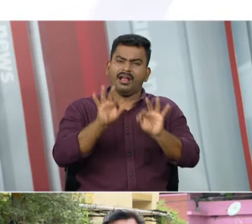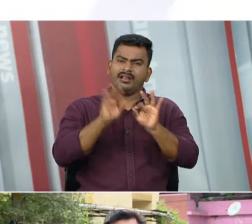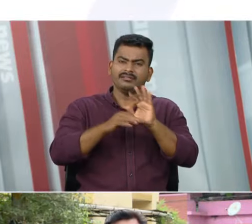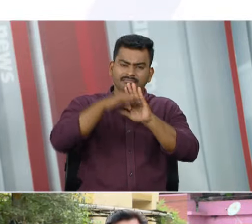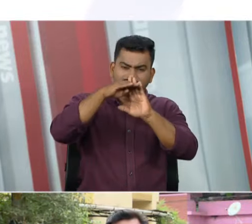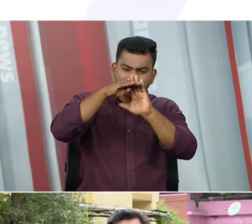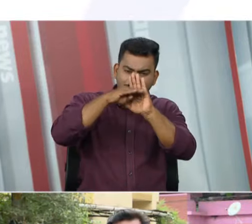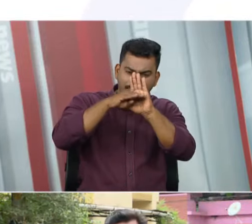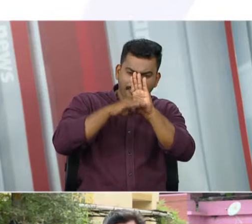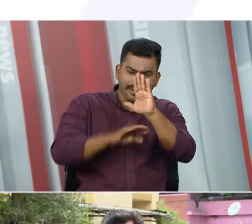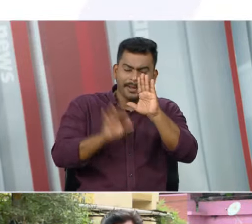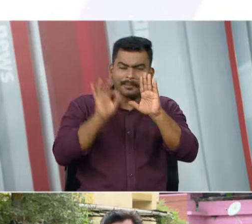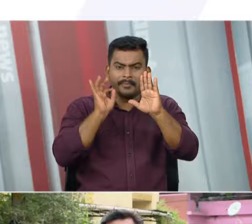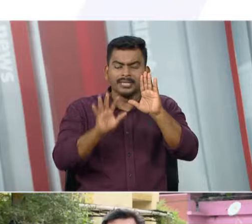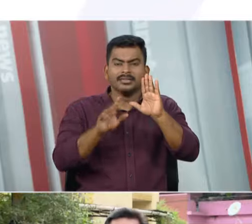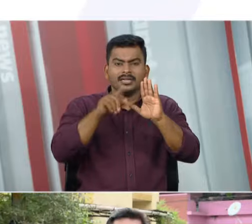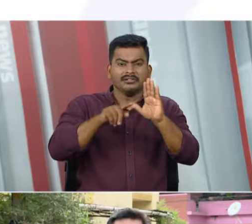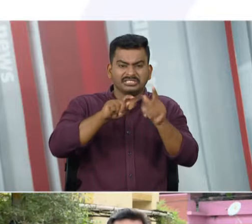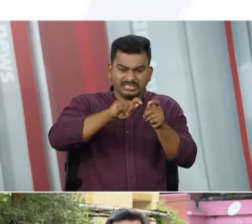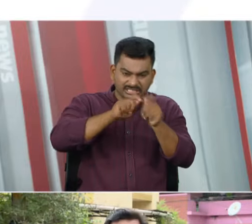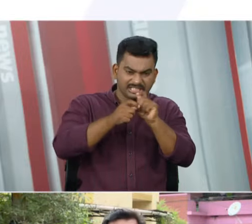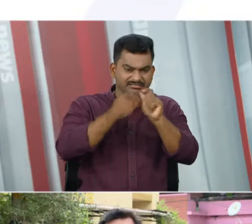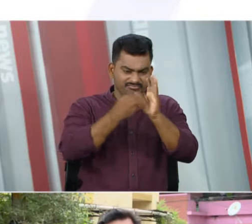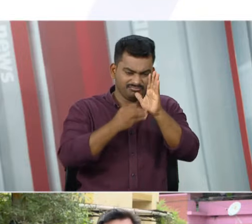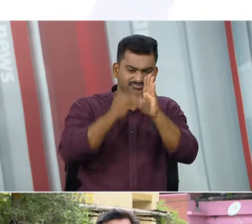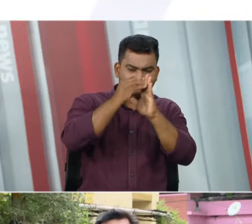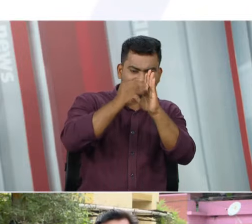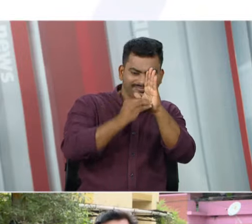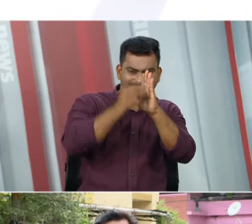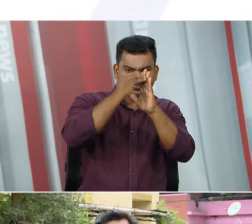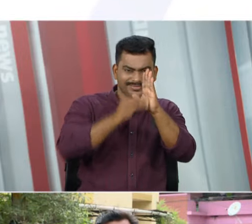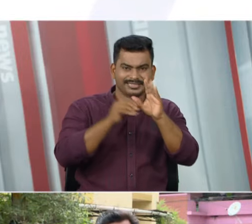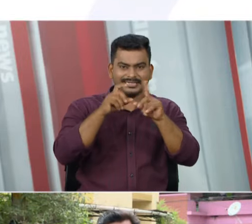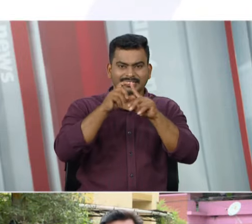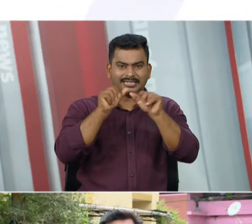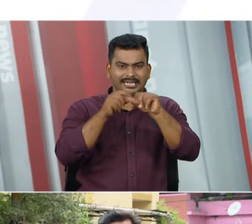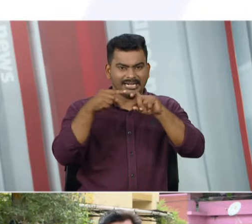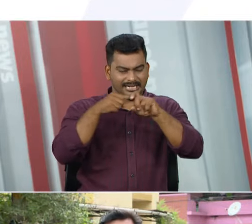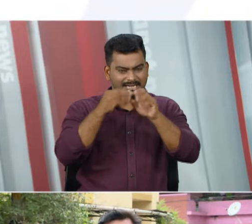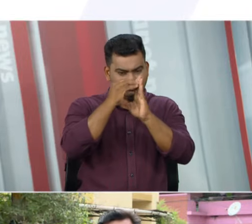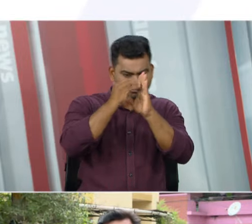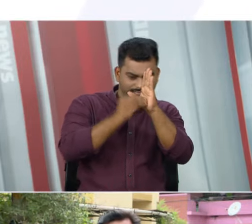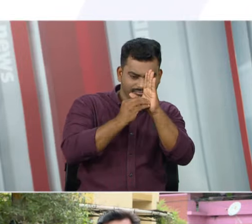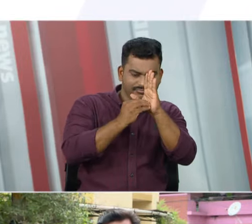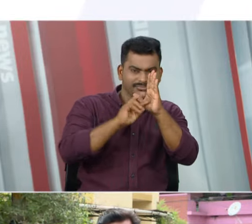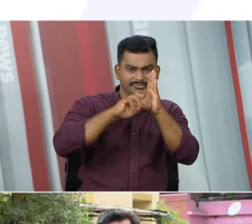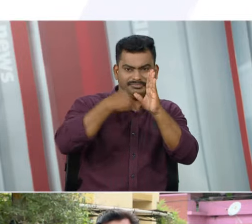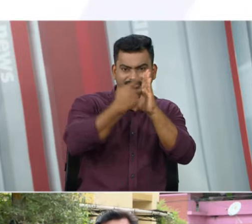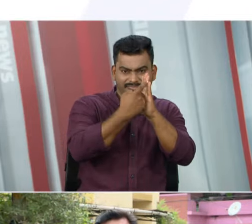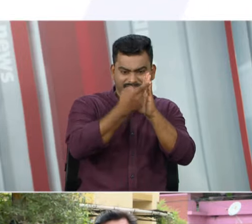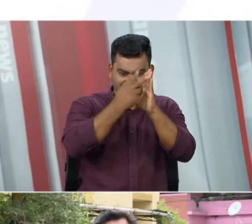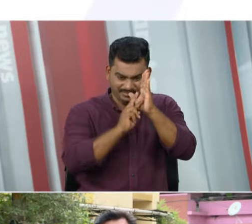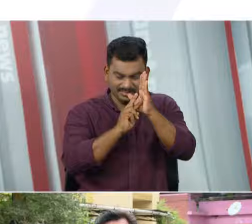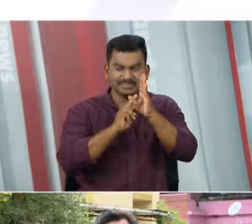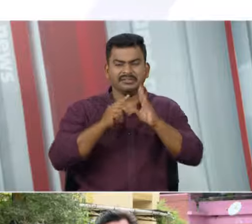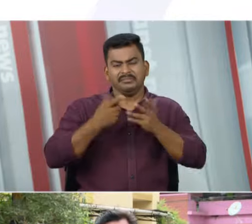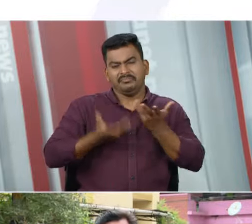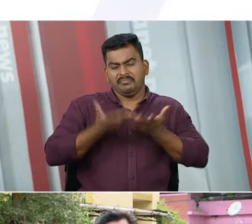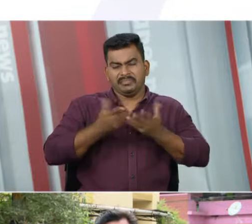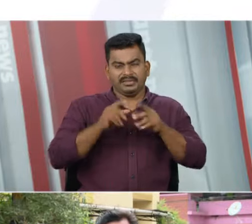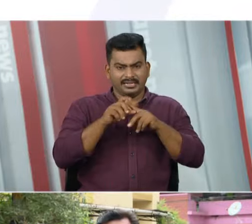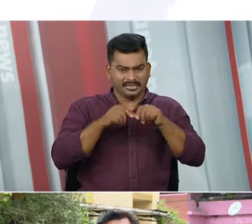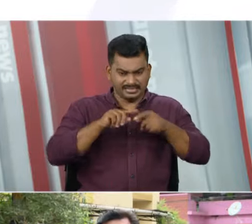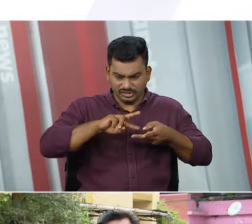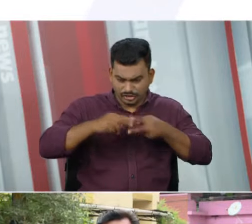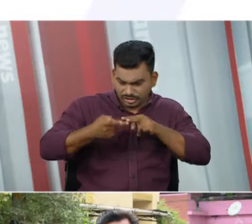ഇനി തെരഞ്ഞെടുപ്പ് നീണ്ടുപോയ ഒരു പശ്ചാത്തലത്തിൽ അതുകൂടി കണ്ടുകൊണ്ട് ഇതിൻ്റെ ഡേറ്റ് ഉൾപ്പെടെ മാറ്റണം. വലിയ നേതാക്കളെ കൊണ്ടുവന്നുള്ള പ്രചരണത്തിന്റെ ഡേറ്റ് ഉൾപ്പെടെ മാറ്റേണ്ടി